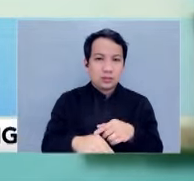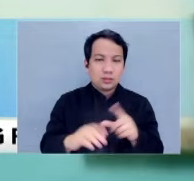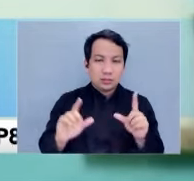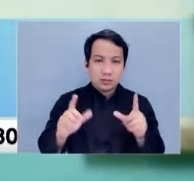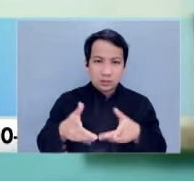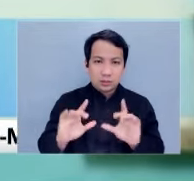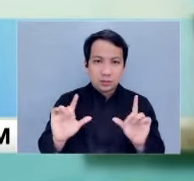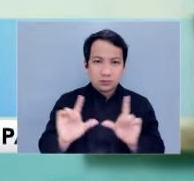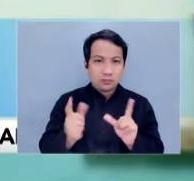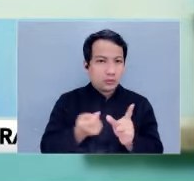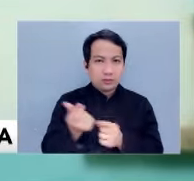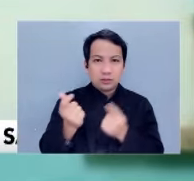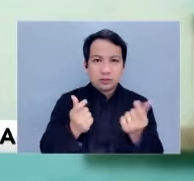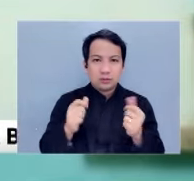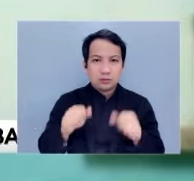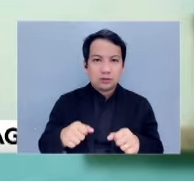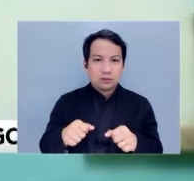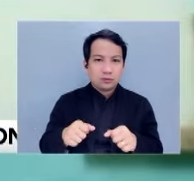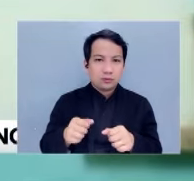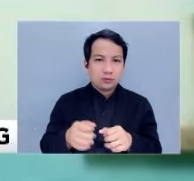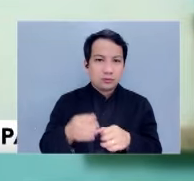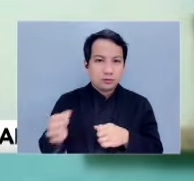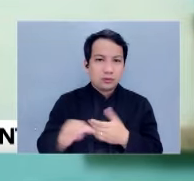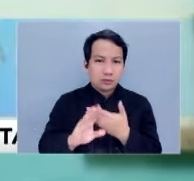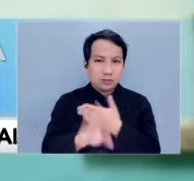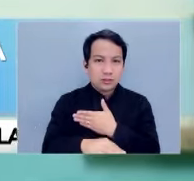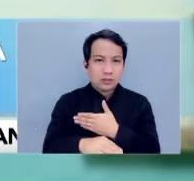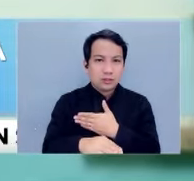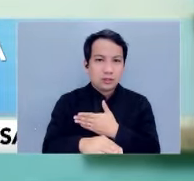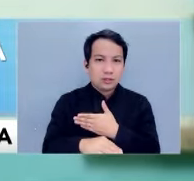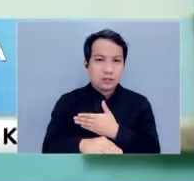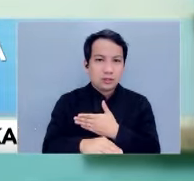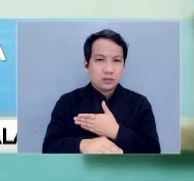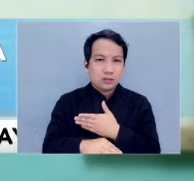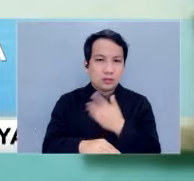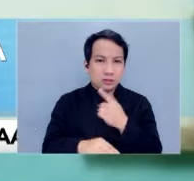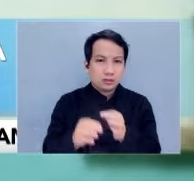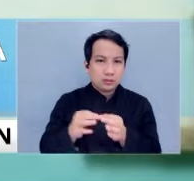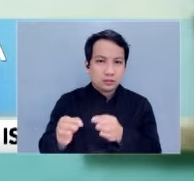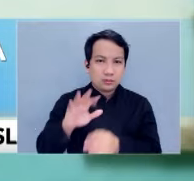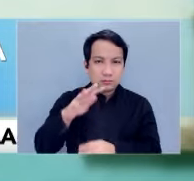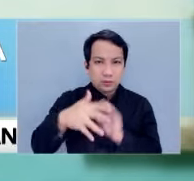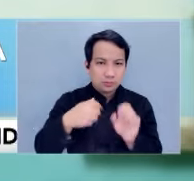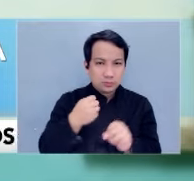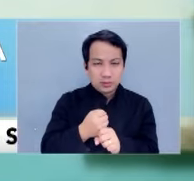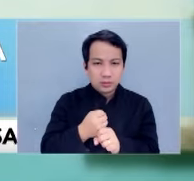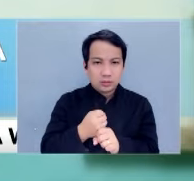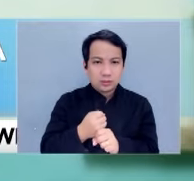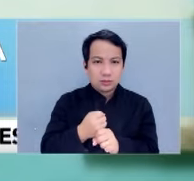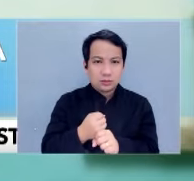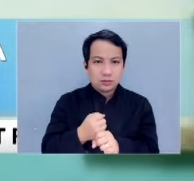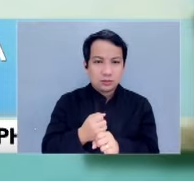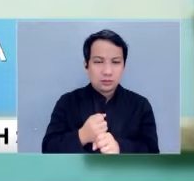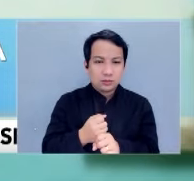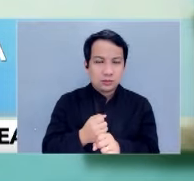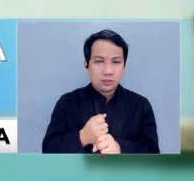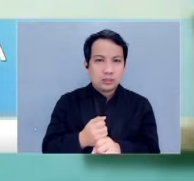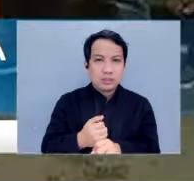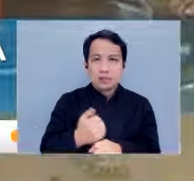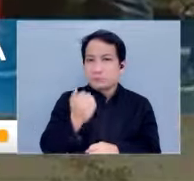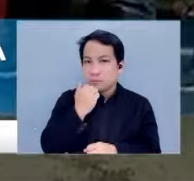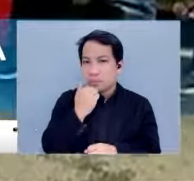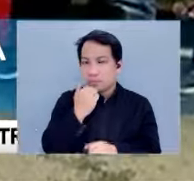at i-extend pa po ito at ibalik yung validity nito sa 5 years dahil illegal po yung pag-revoke nila sa aming mga